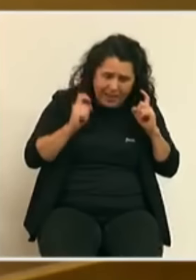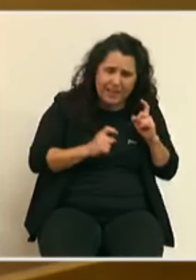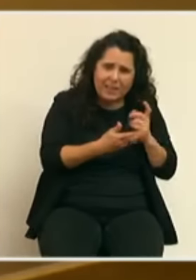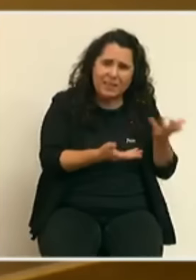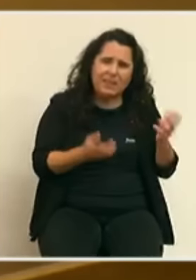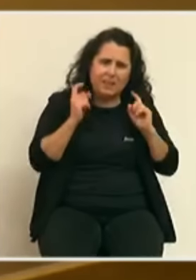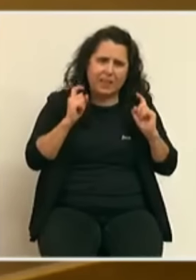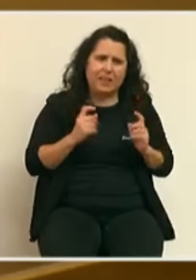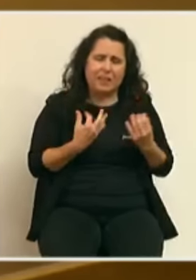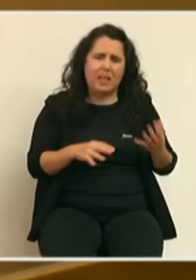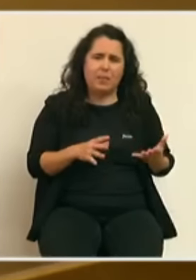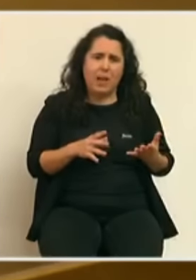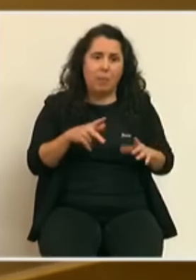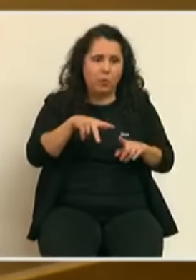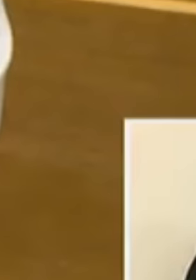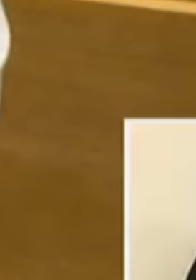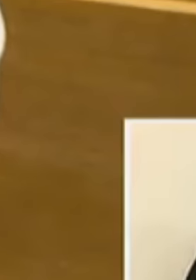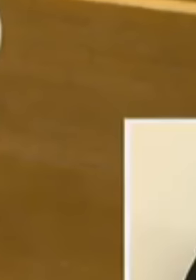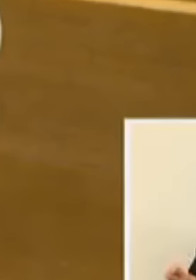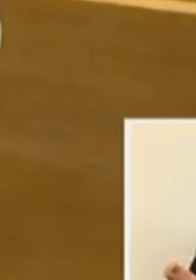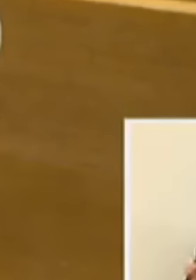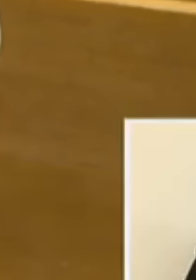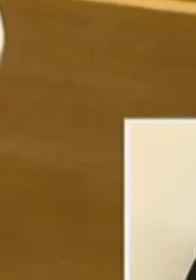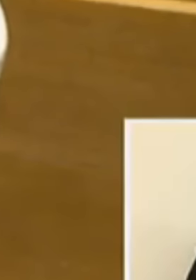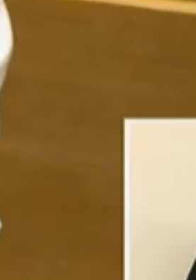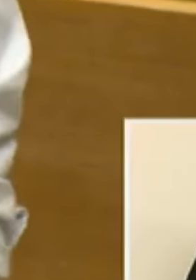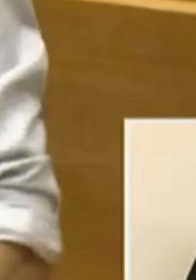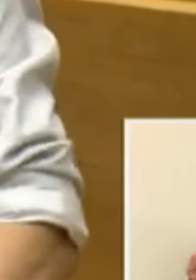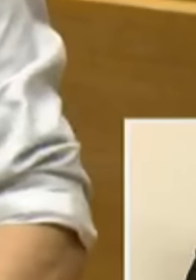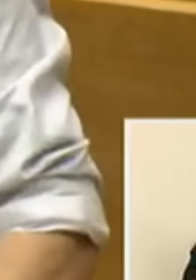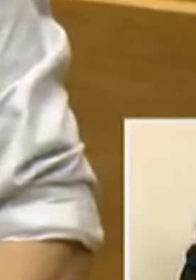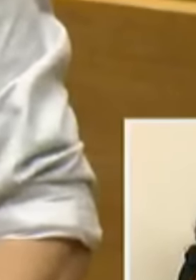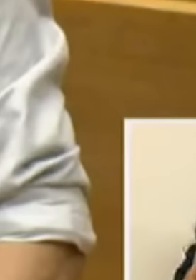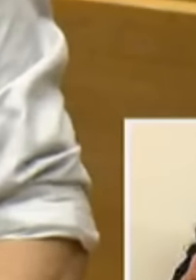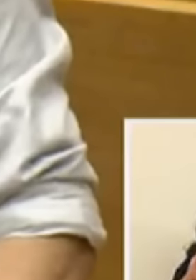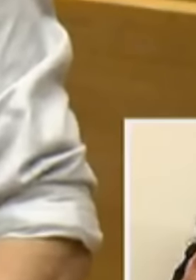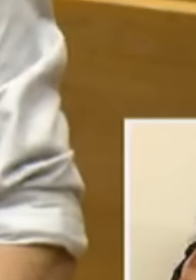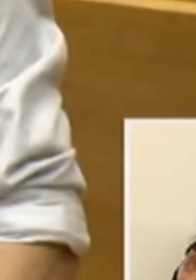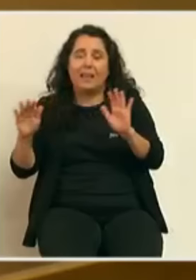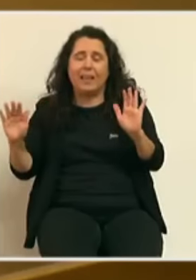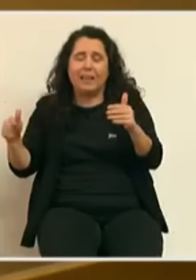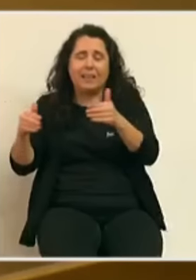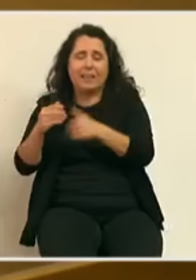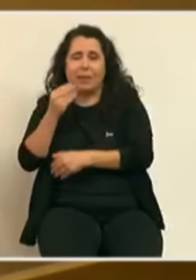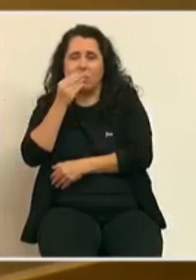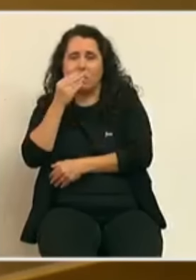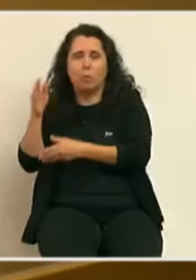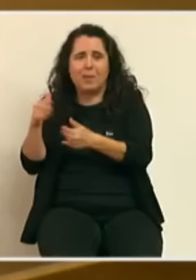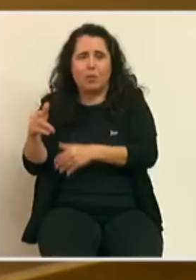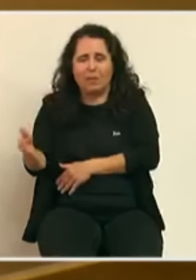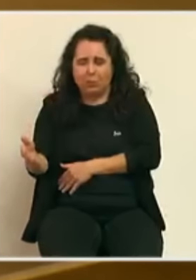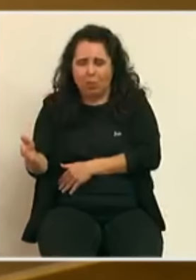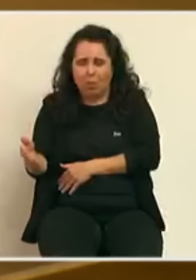enmig d'una emergència d'aquesta magnitud, o en el reservat del restaurant El Ventorro? Per